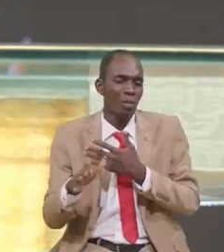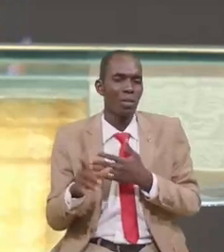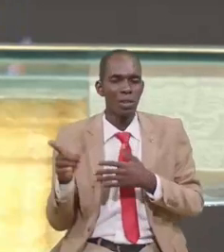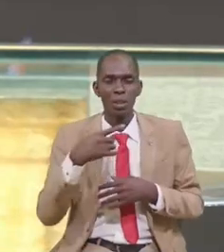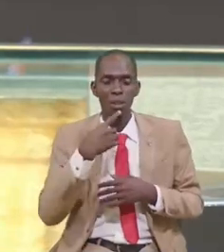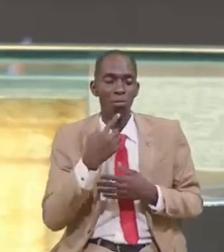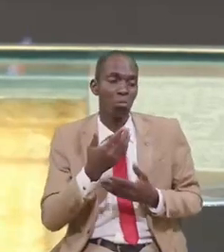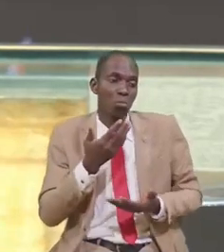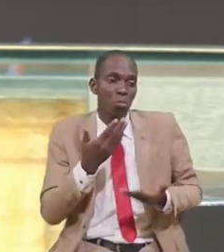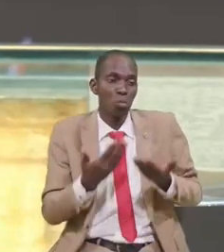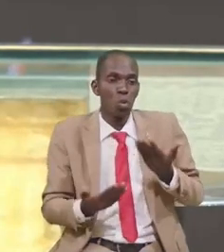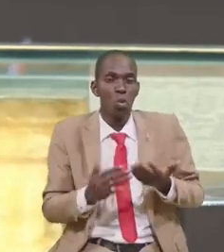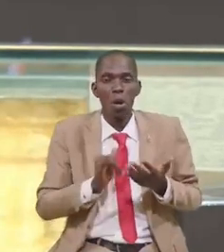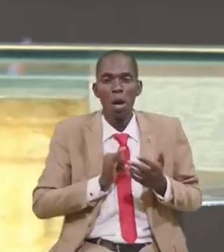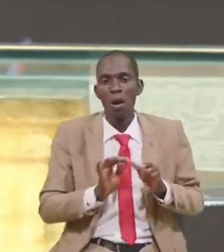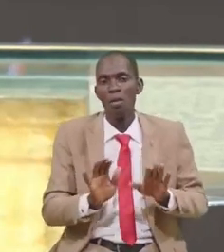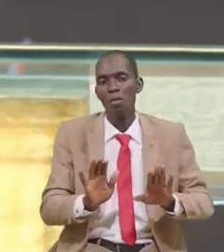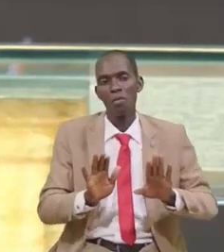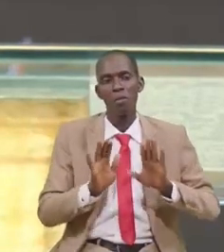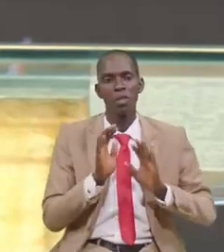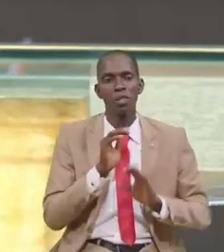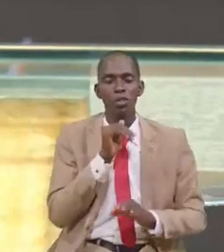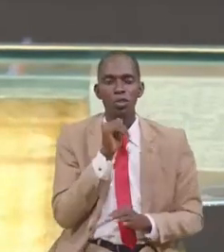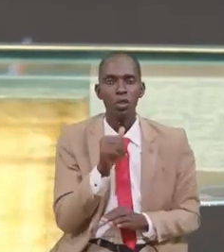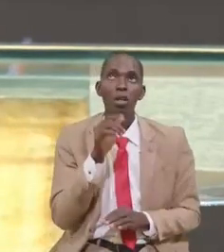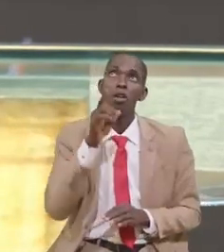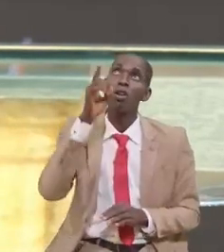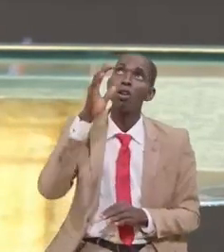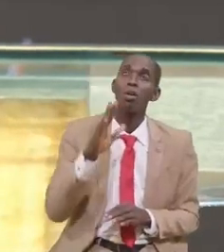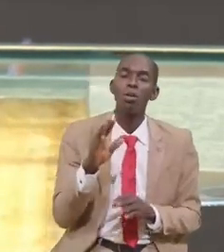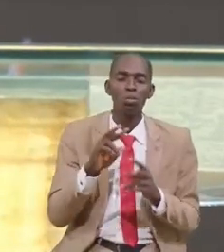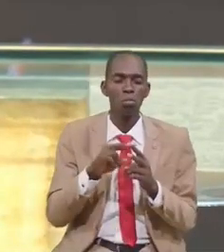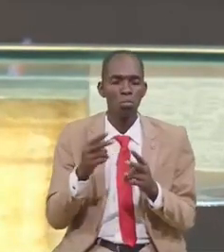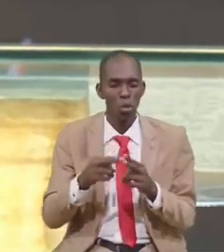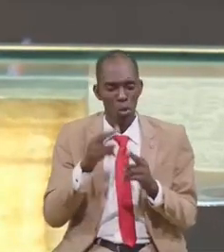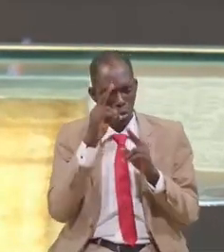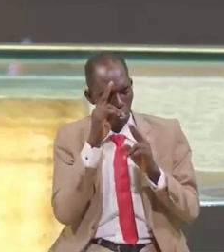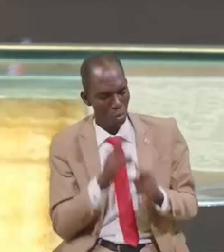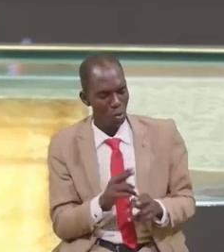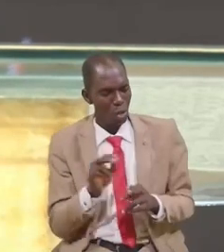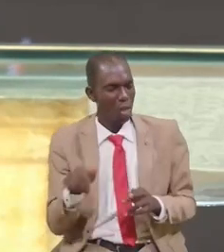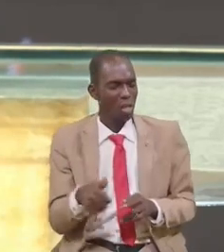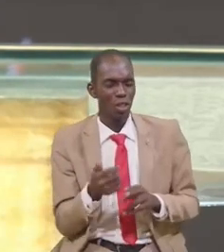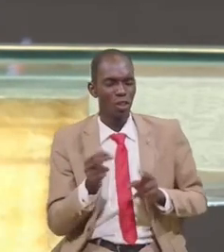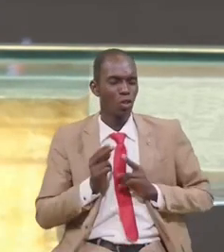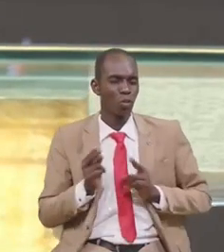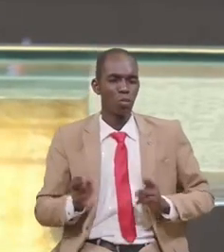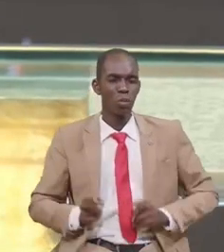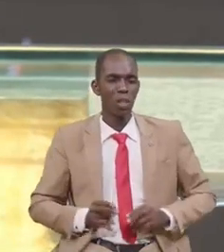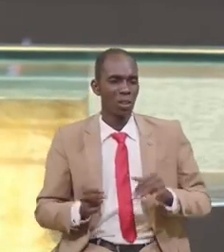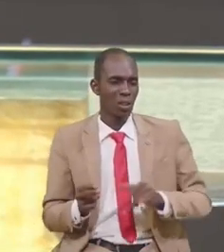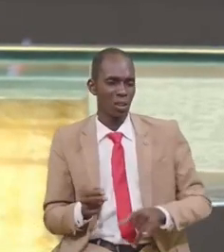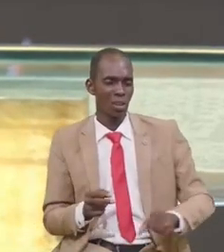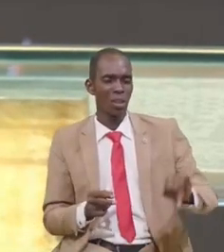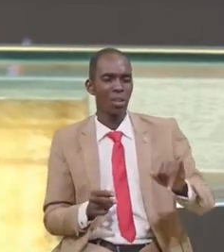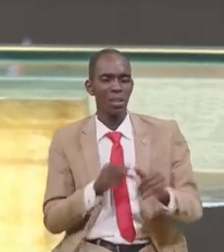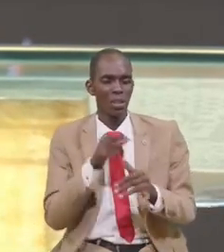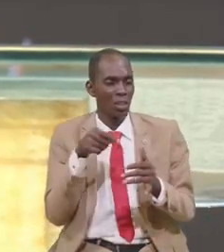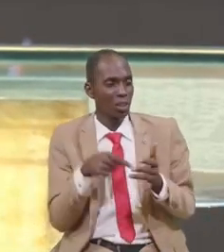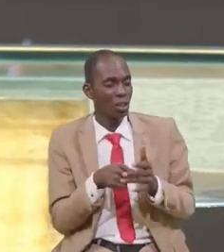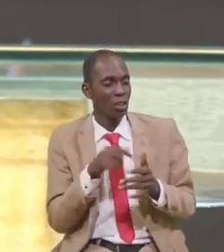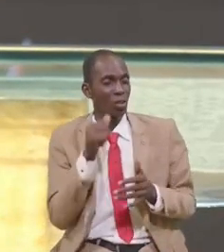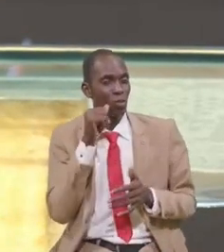il dit en lui-même, quoique je ne craigne point Dieu et que je n'ai d'égard pour personne, néanmoins, parce que cette